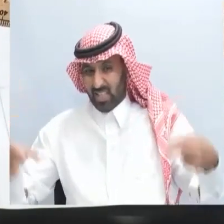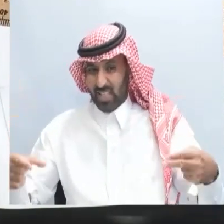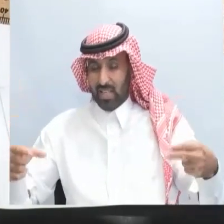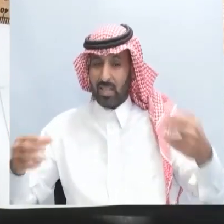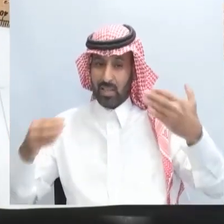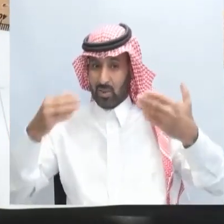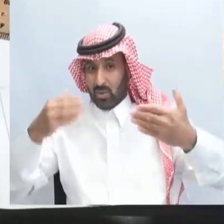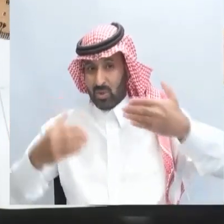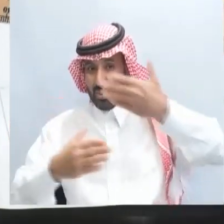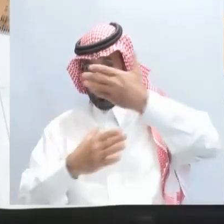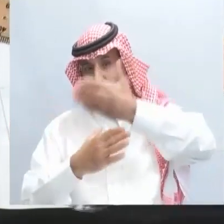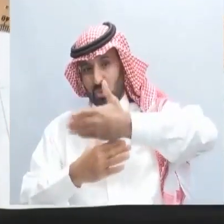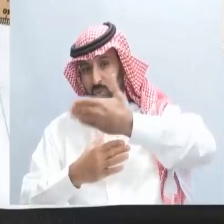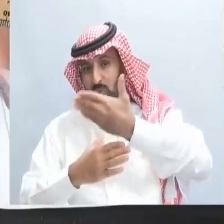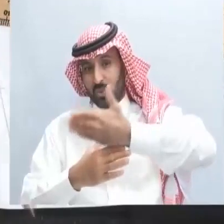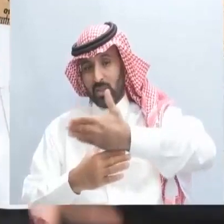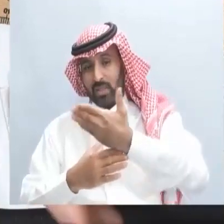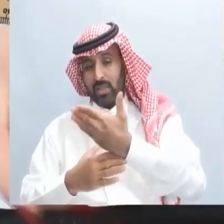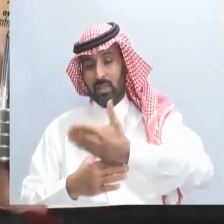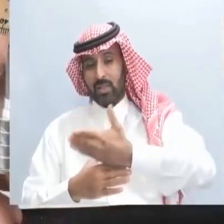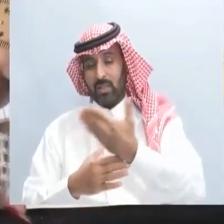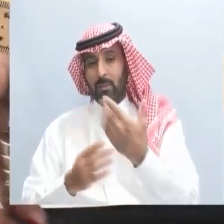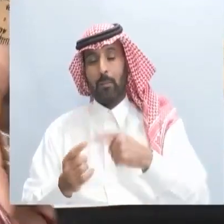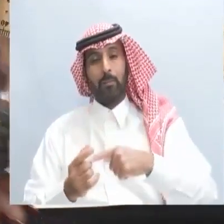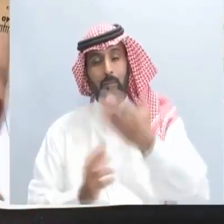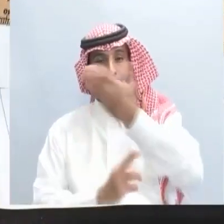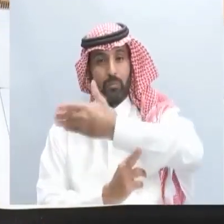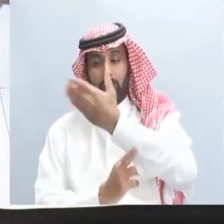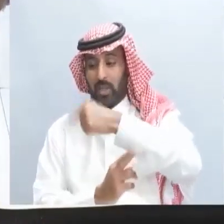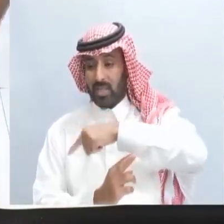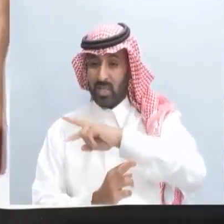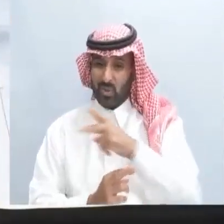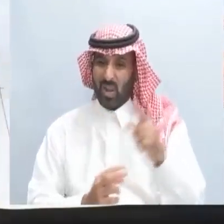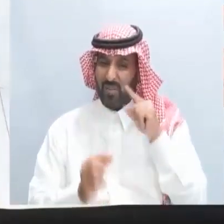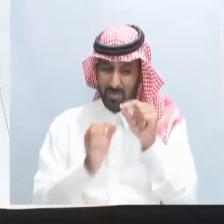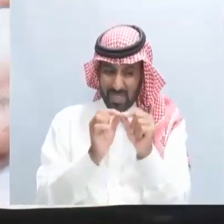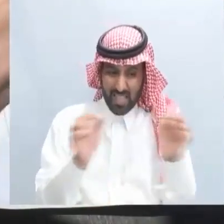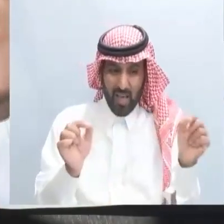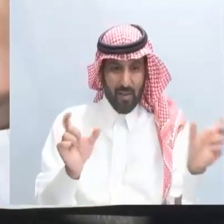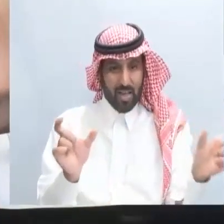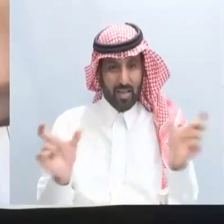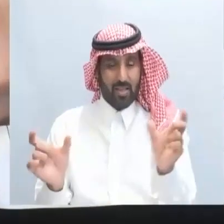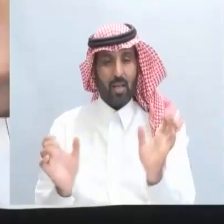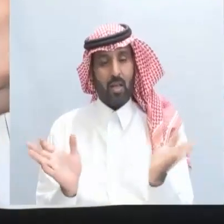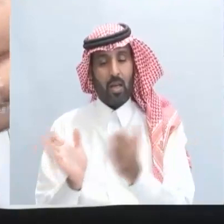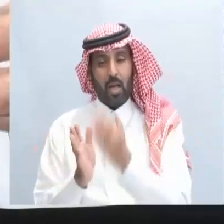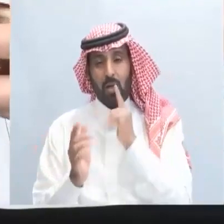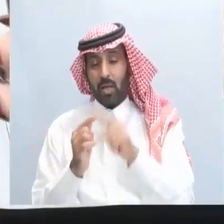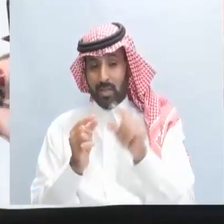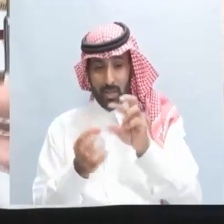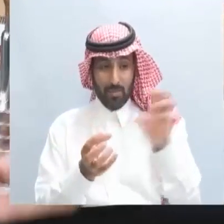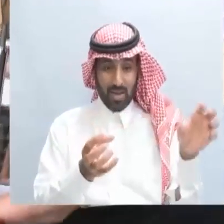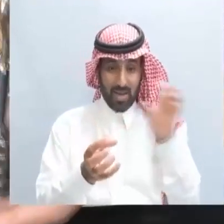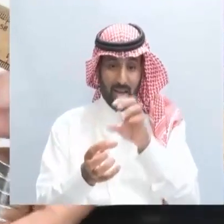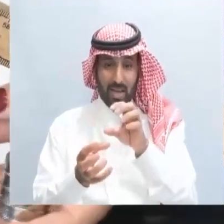تتوتر وبالتالي لاحظ تتارجح يمينا ويسارا باختلاف المسافات لاحظ لاحظ كلما